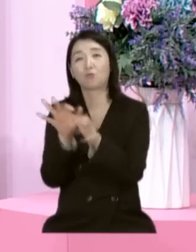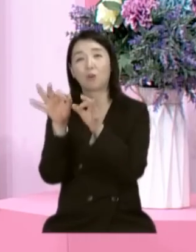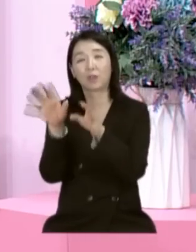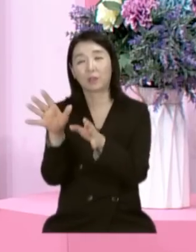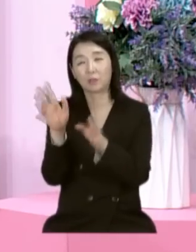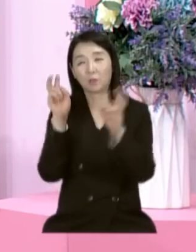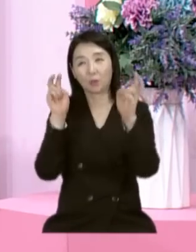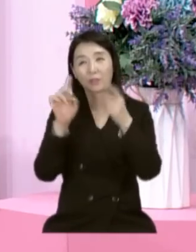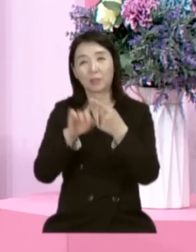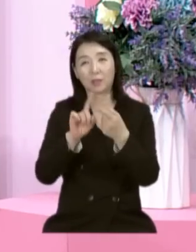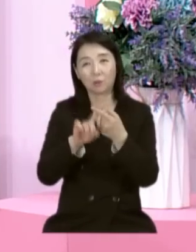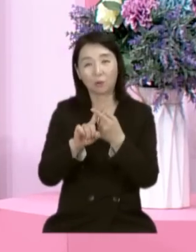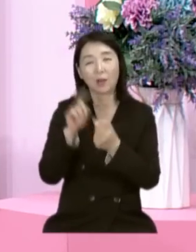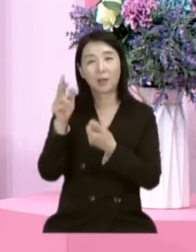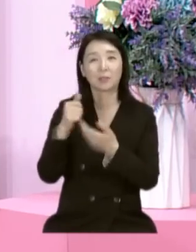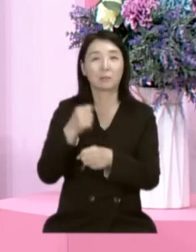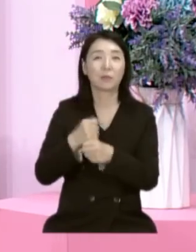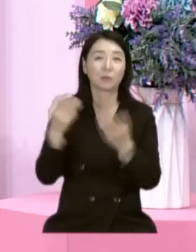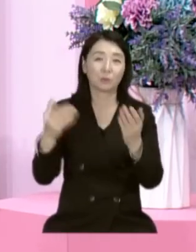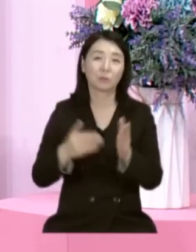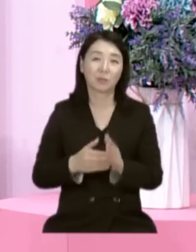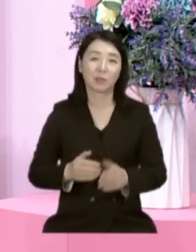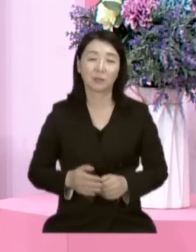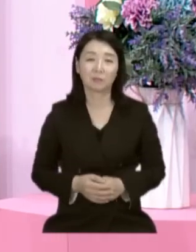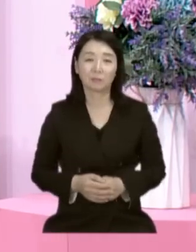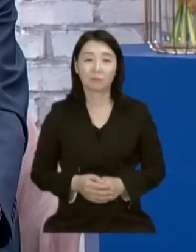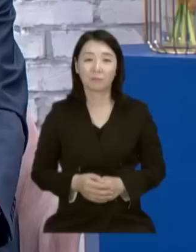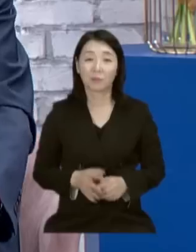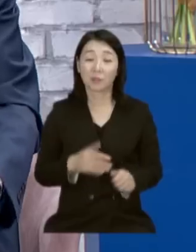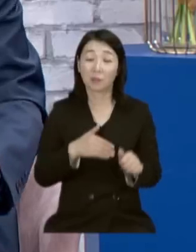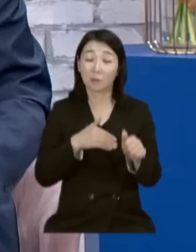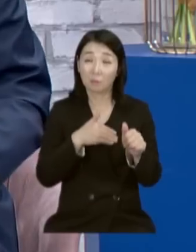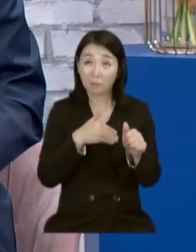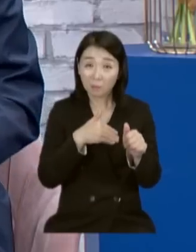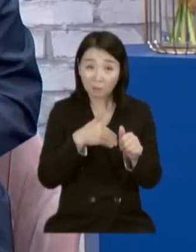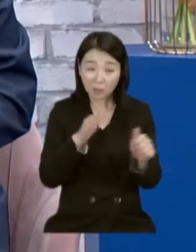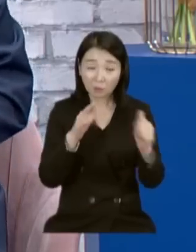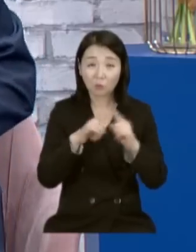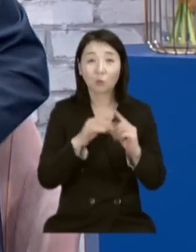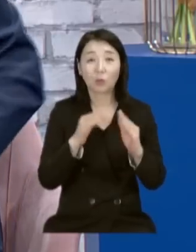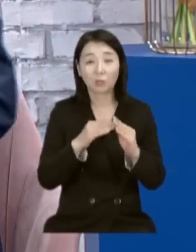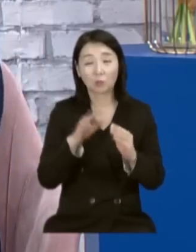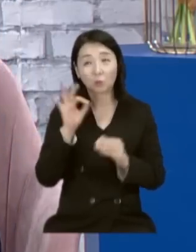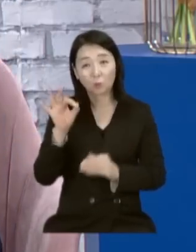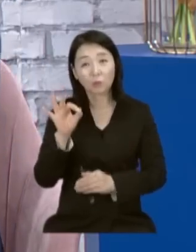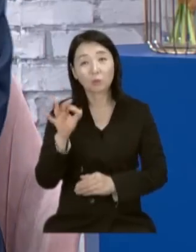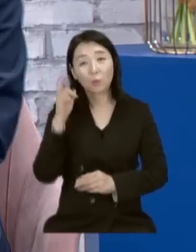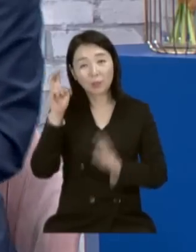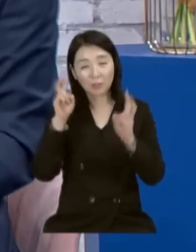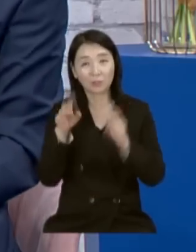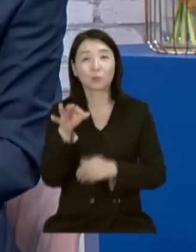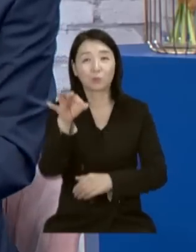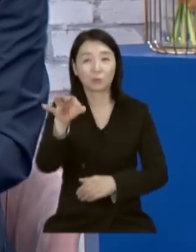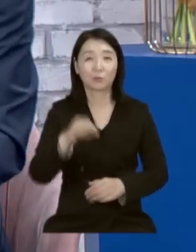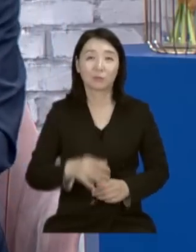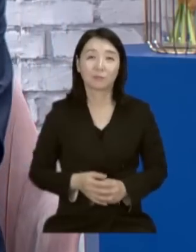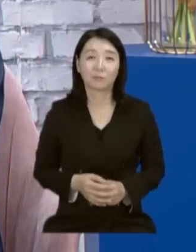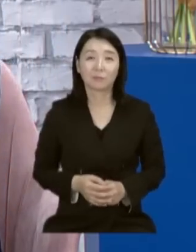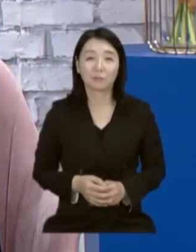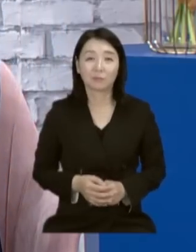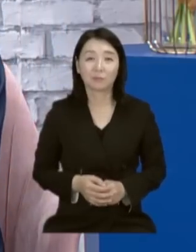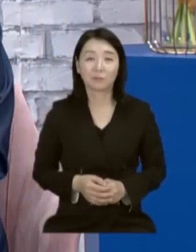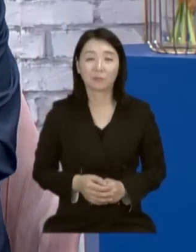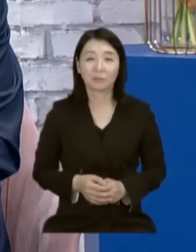예, 예. 이게 하나님께서 만들어 주셨습니다. 예. 파송은 교회에서 하고 그 저 파송비는 예. 회사에서 하고. 예. 아니